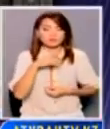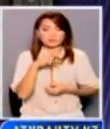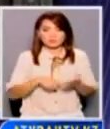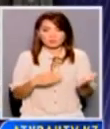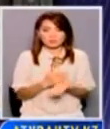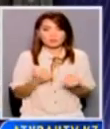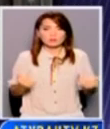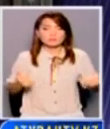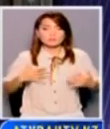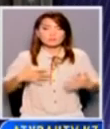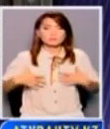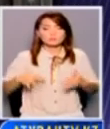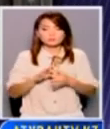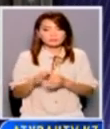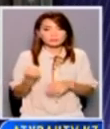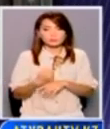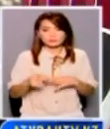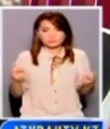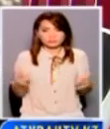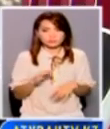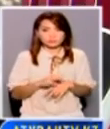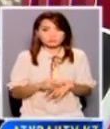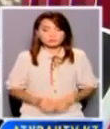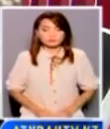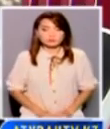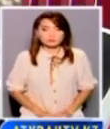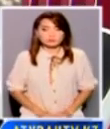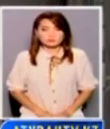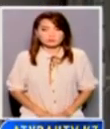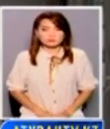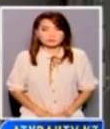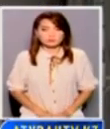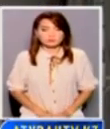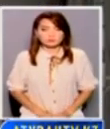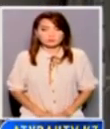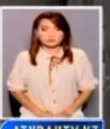сендіруде. Дүрлікпей бірлікпен жеңейік бұл індетті. Нұржан Өмірбаев, Жұлдыз Қайратқызы, жаңалық қызметі.